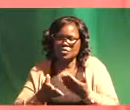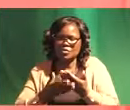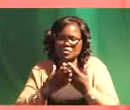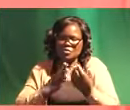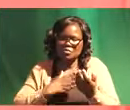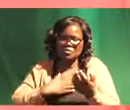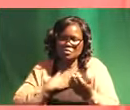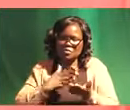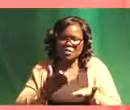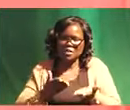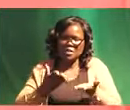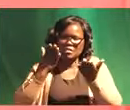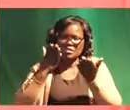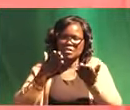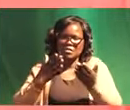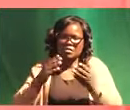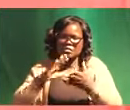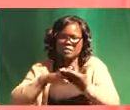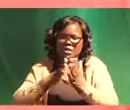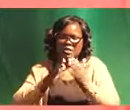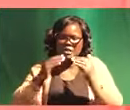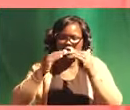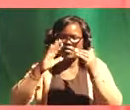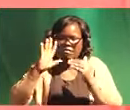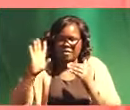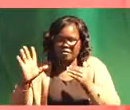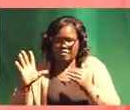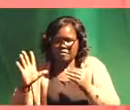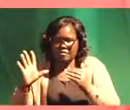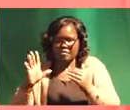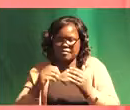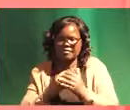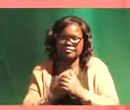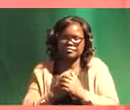tusaidie utuinue ifike level 5.